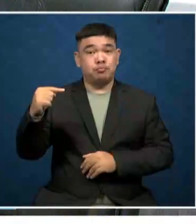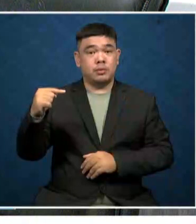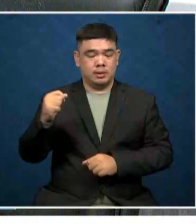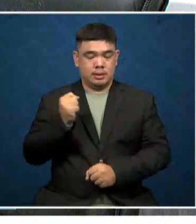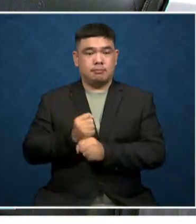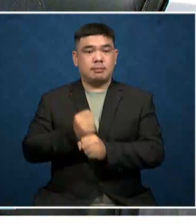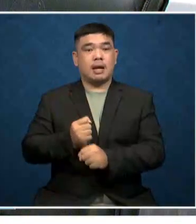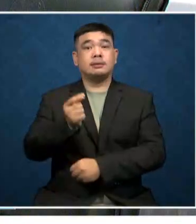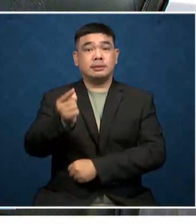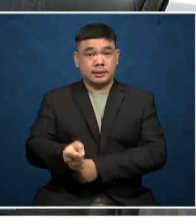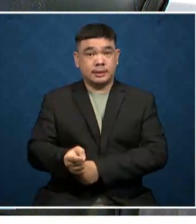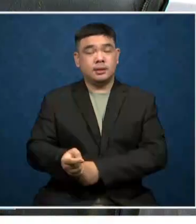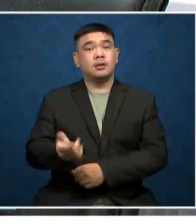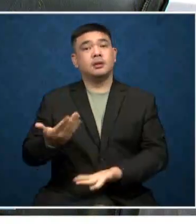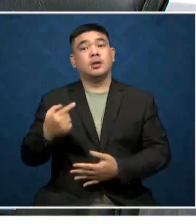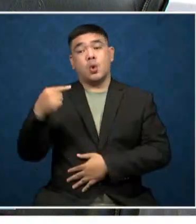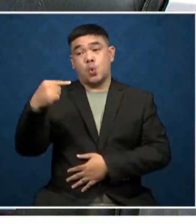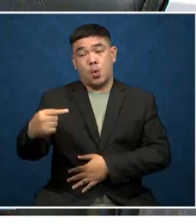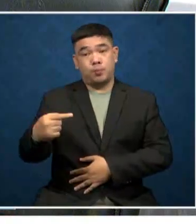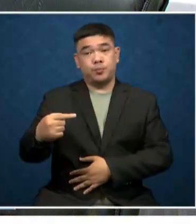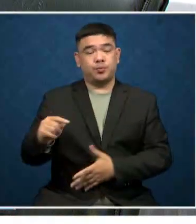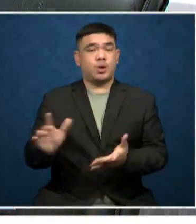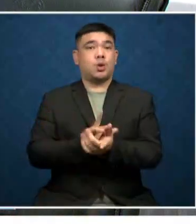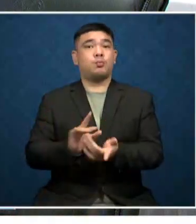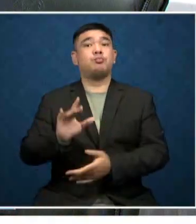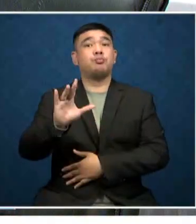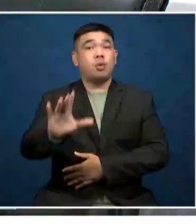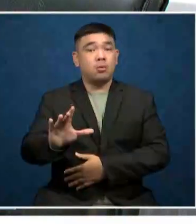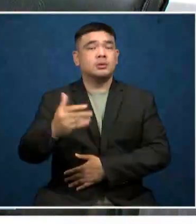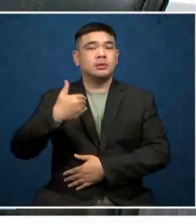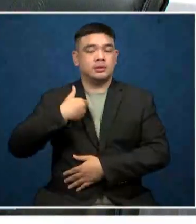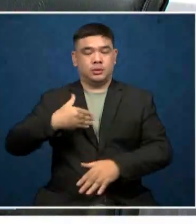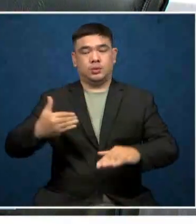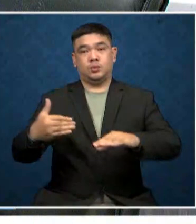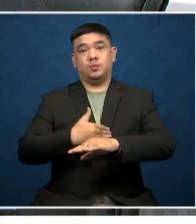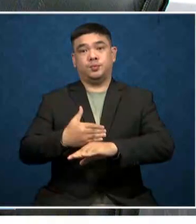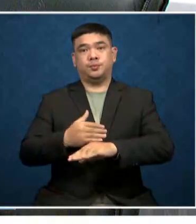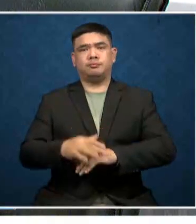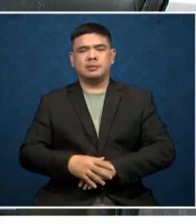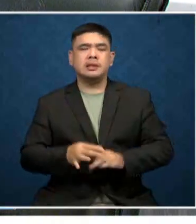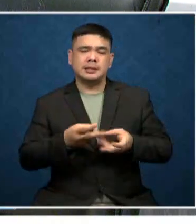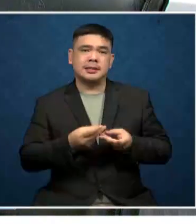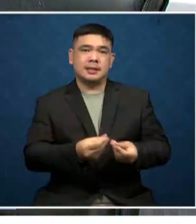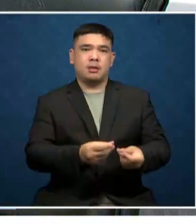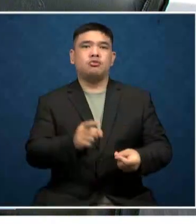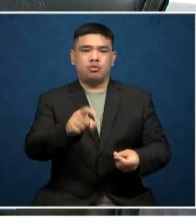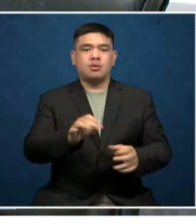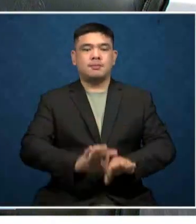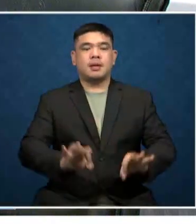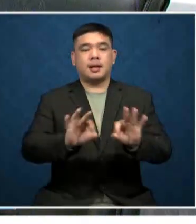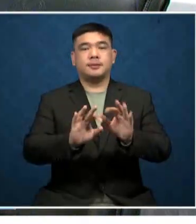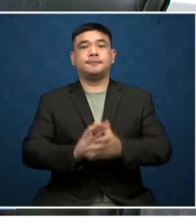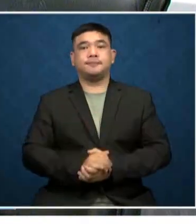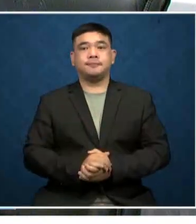ปฏิบัติแล้วก็เป็นลบในทางสังคมสาธารณะเพราะฉะนั้นก็จะต้องรอบคอบในด้านนี้